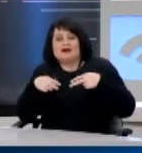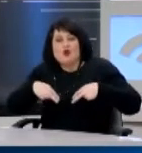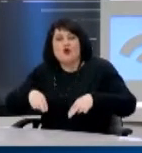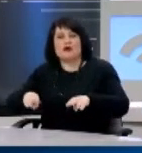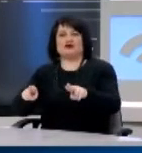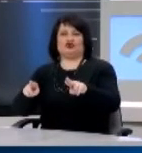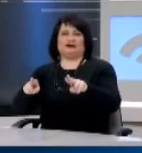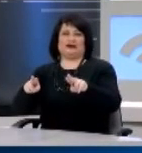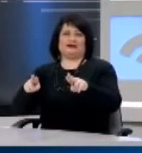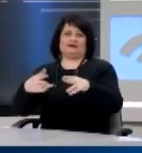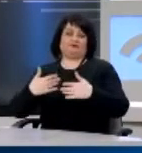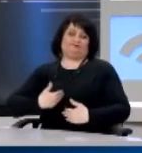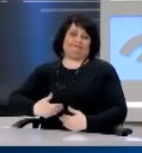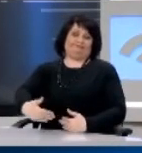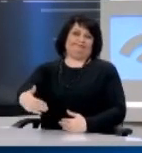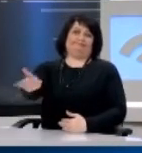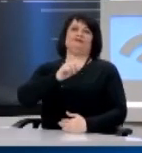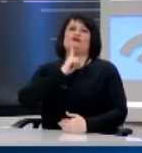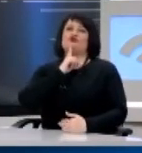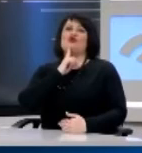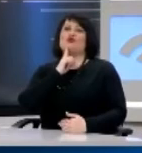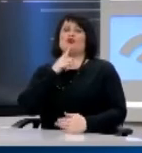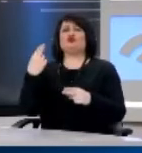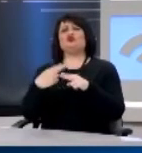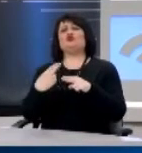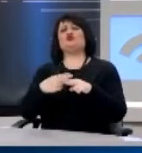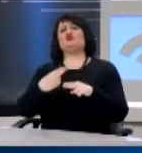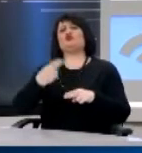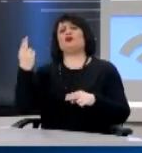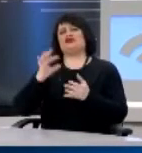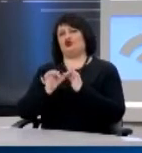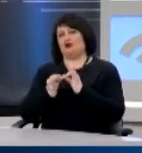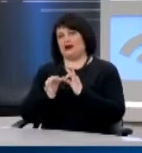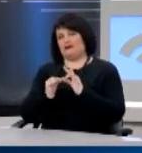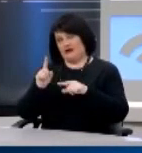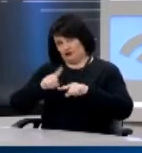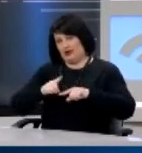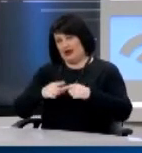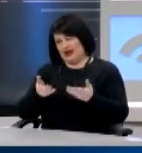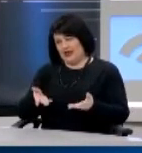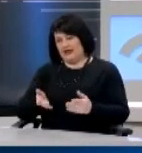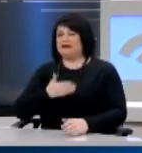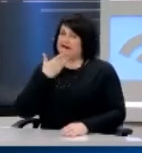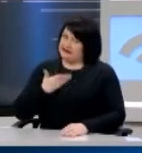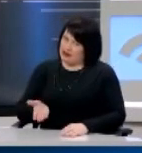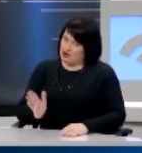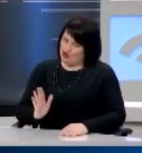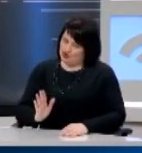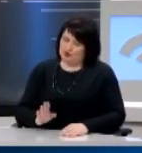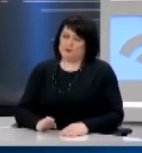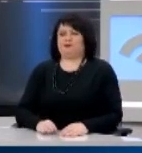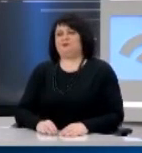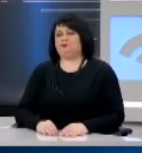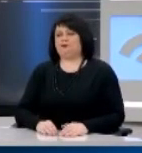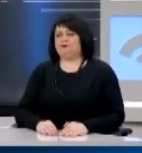της. Κλείνω, κυρίες και κύριοι συνάδελφοι, λέγοντας ότι το δημογραφικό